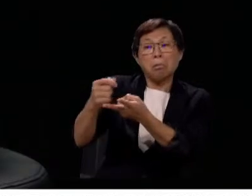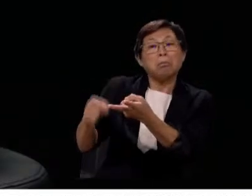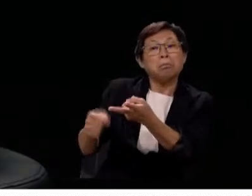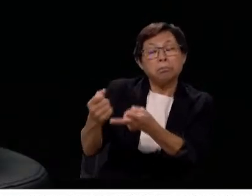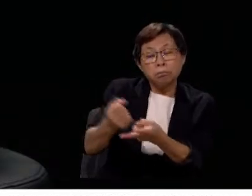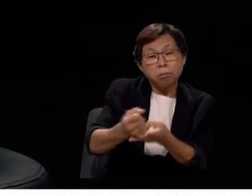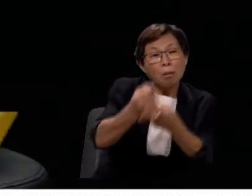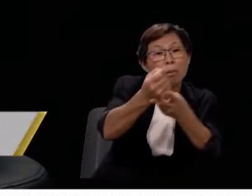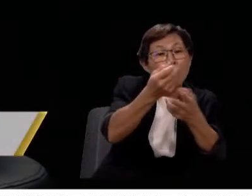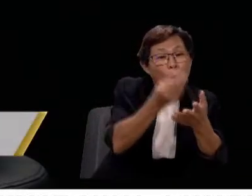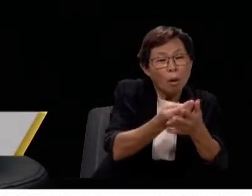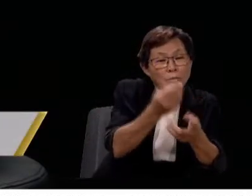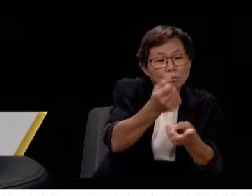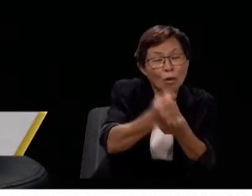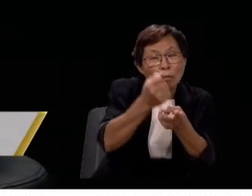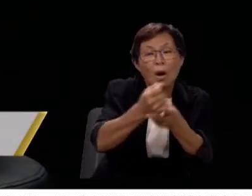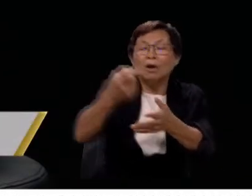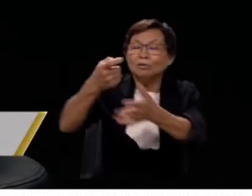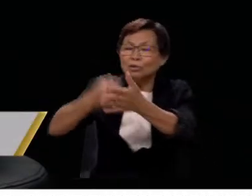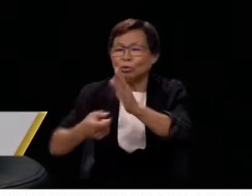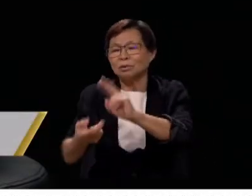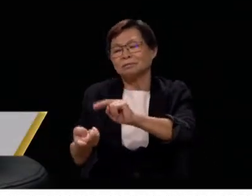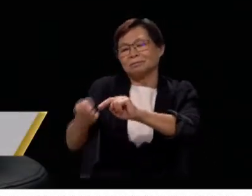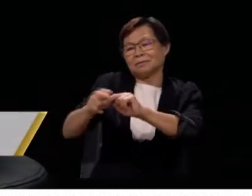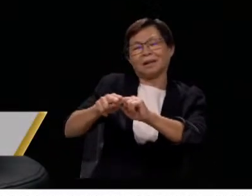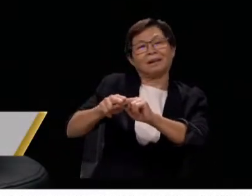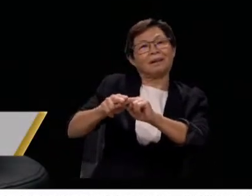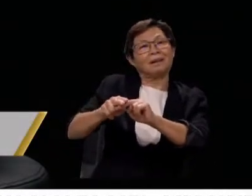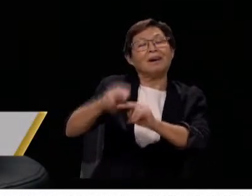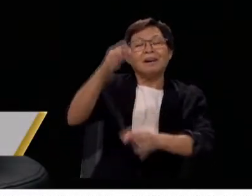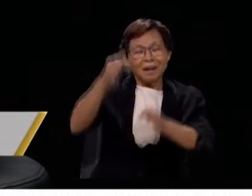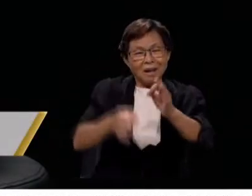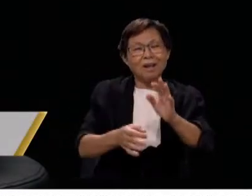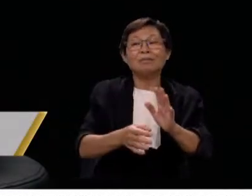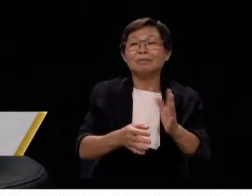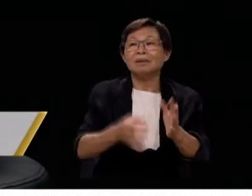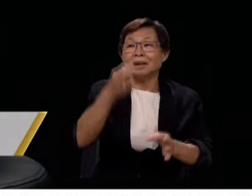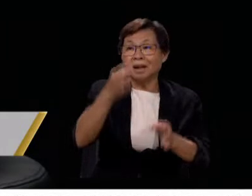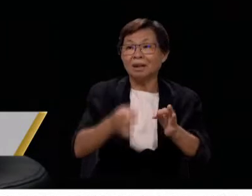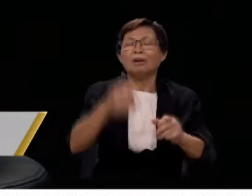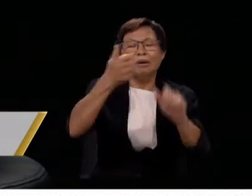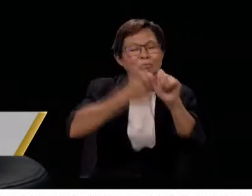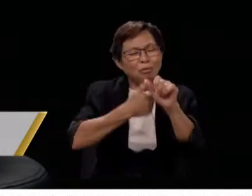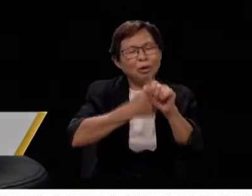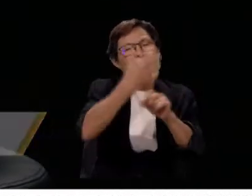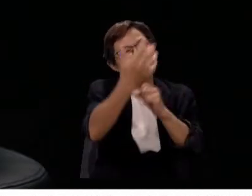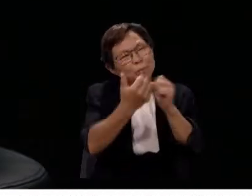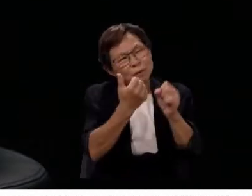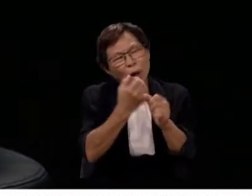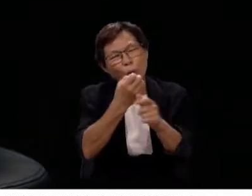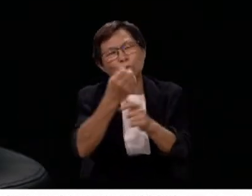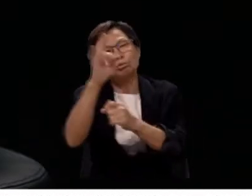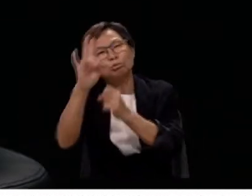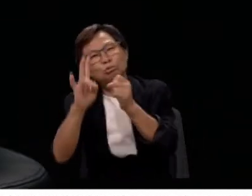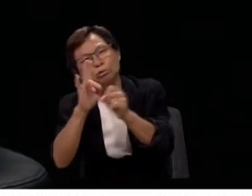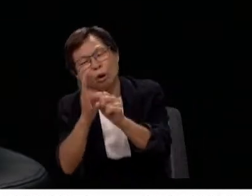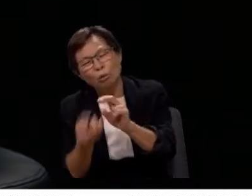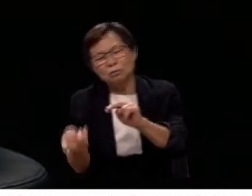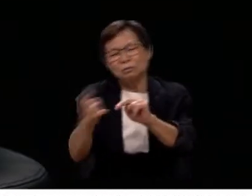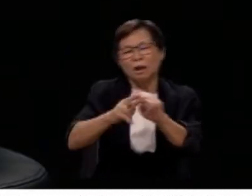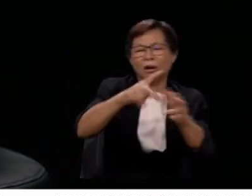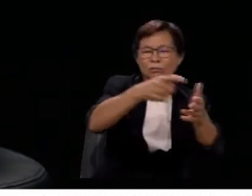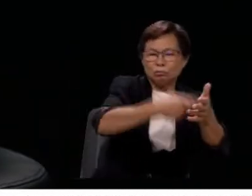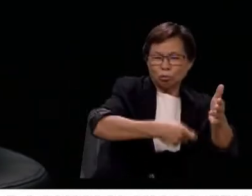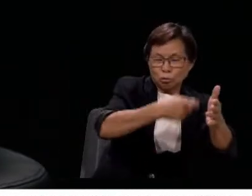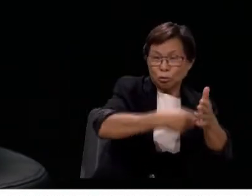debila tool dinaikkan kalau kita tiap-tiap 5 ke-7 tahun kita kenaikan